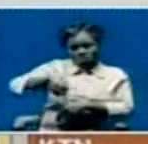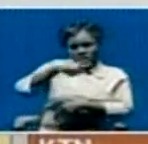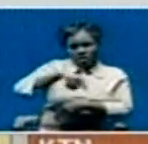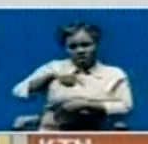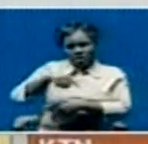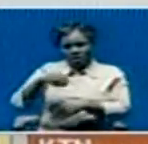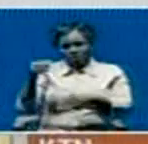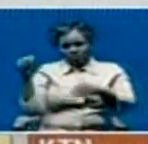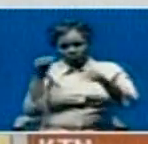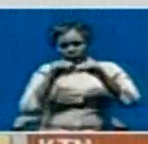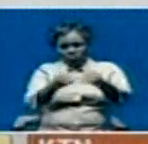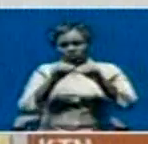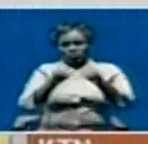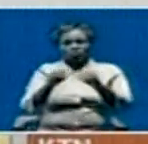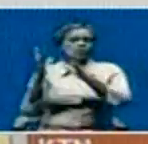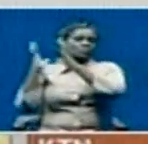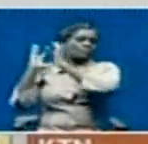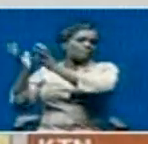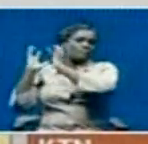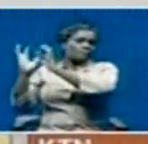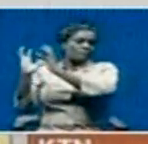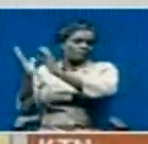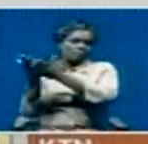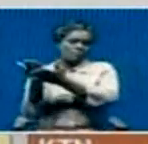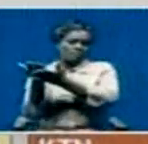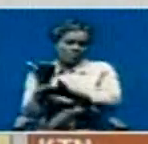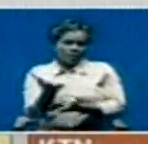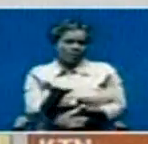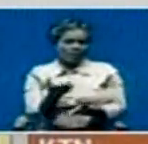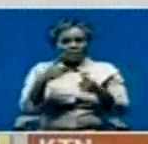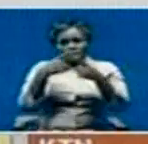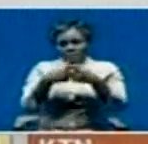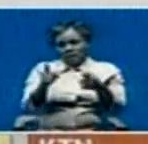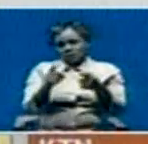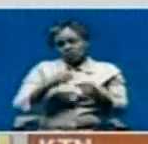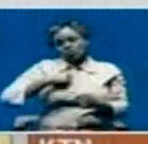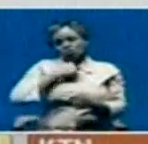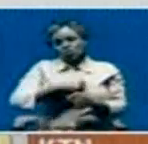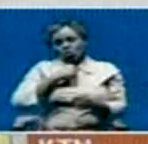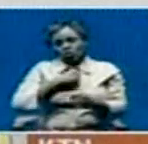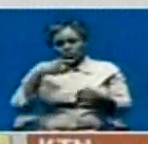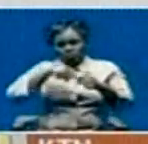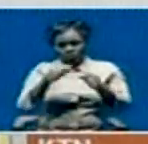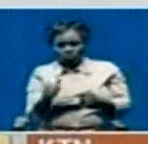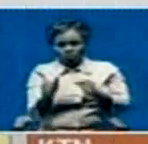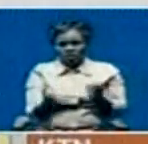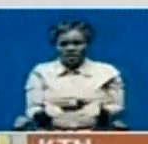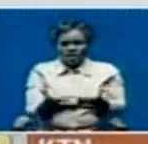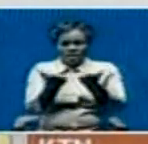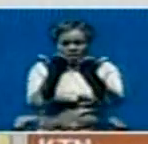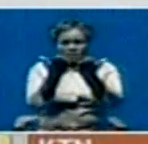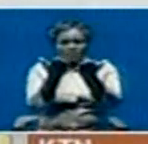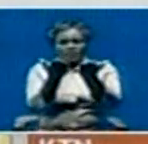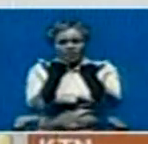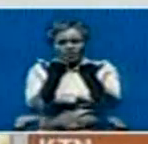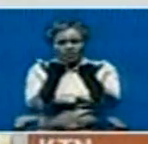asiu kur duh but accidentally kwa hoist wakati tanga mali kwa